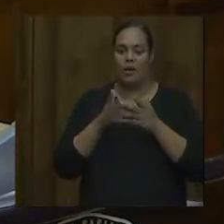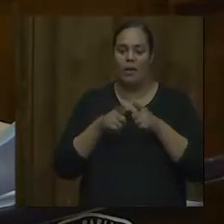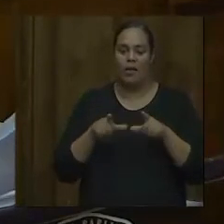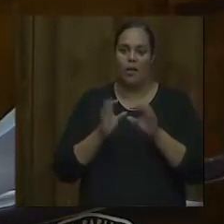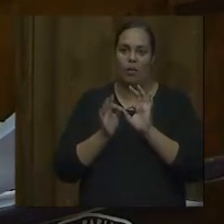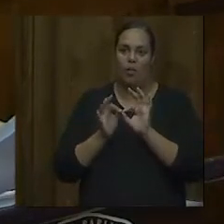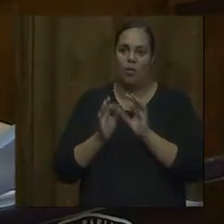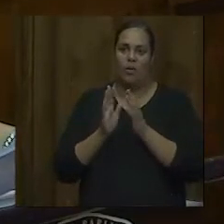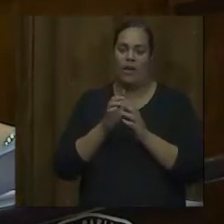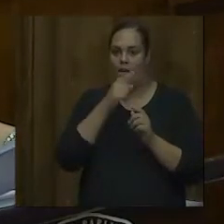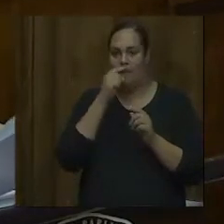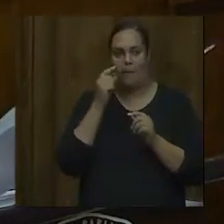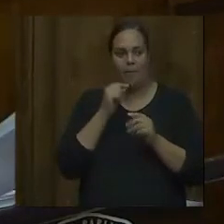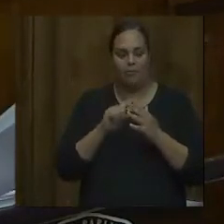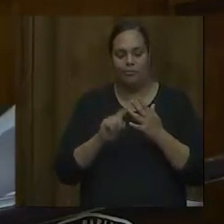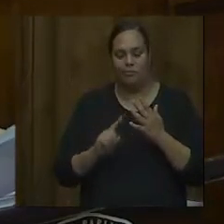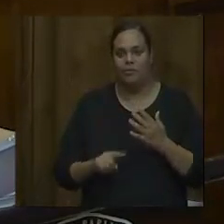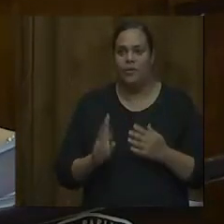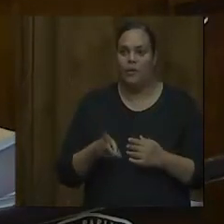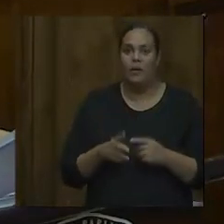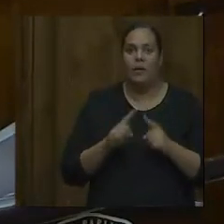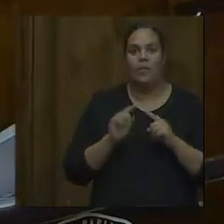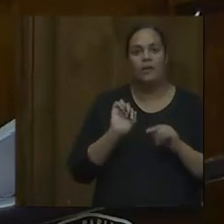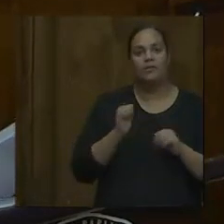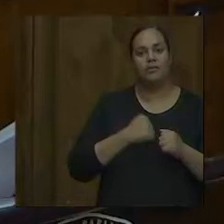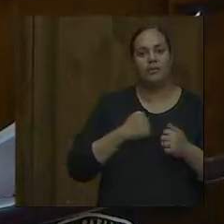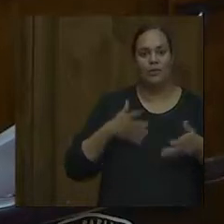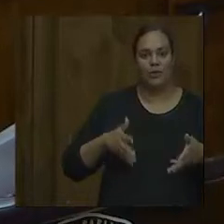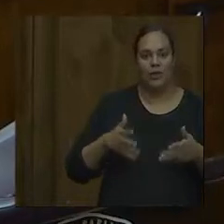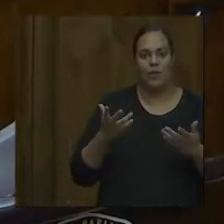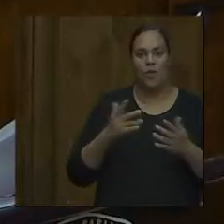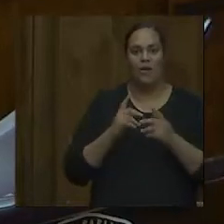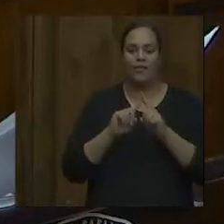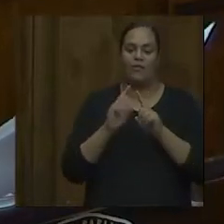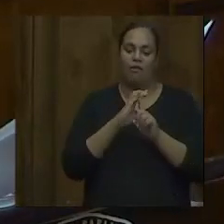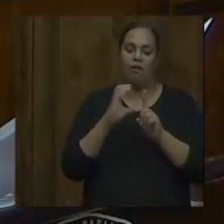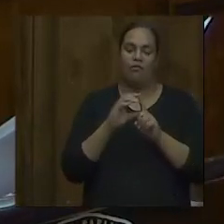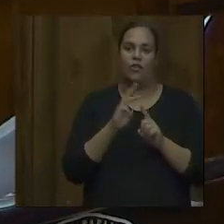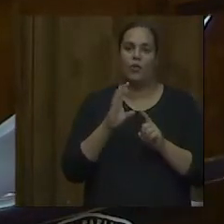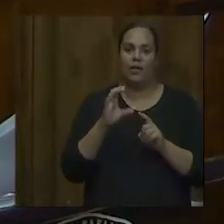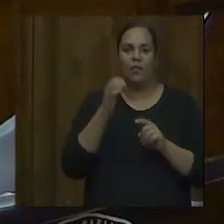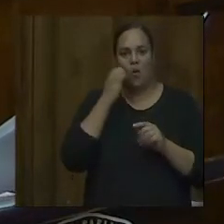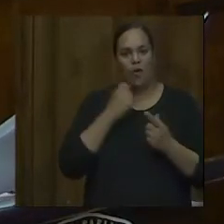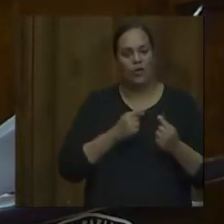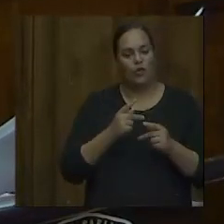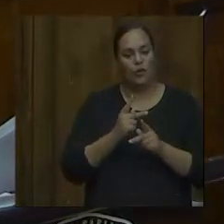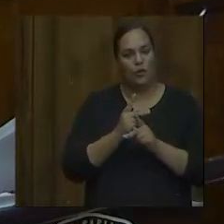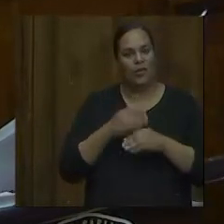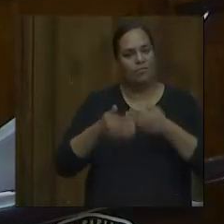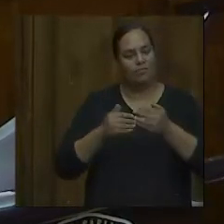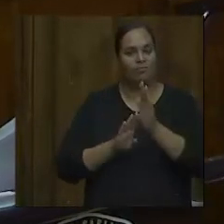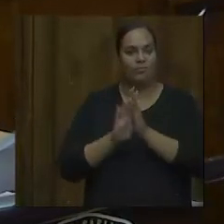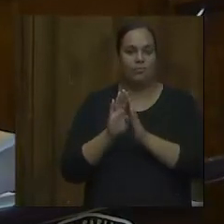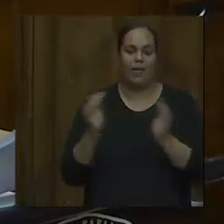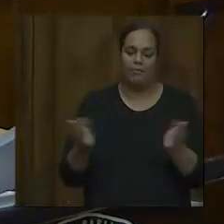gebaretaaltolking en NAMA. Dit is ons mandaat om kultuur binne die Weskaap te bewaar, te bevorder en